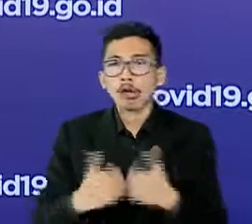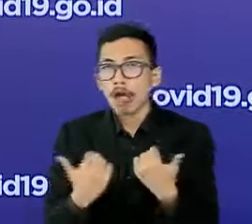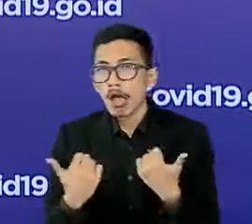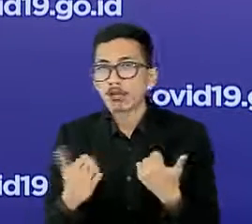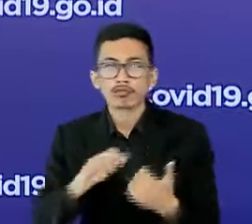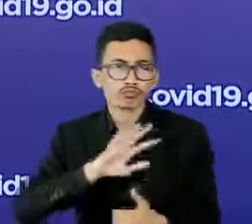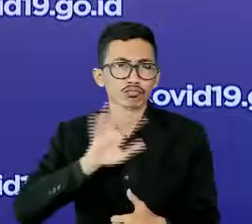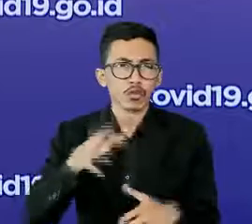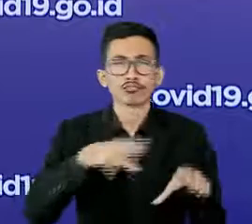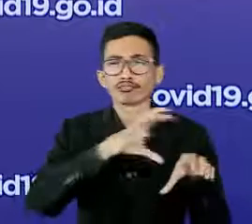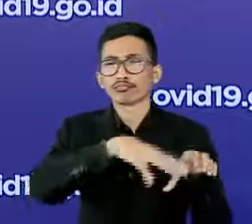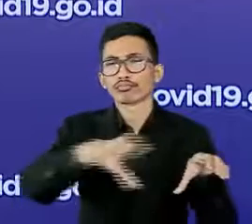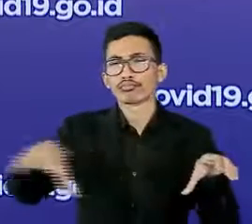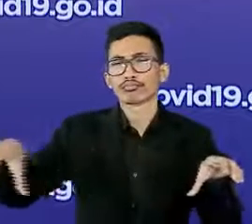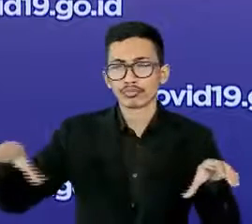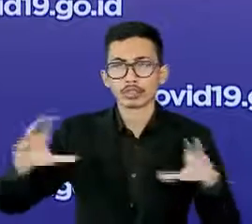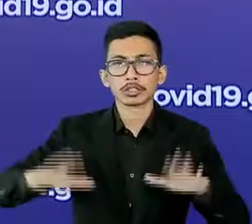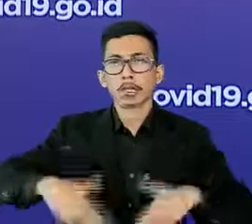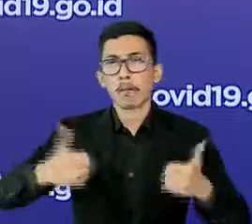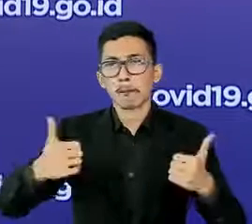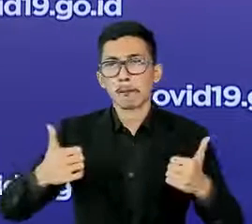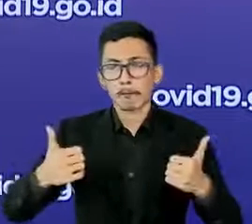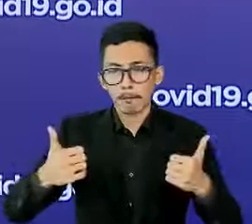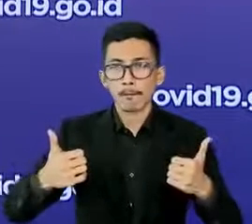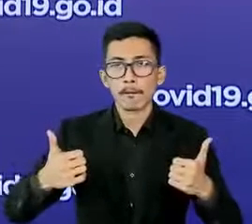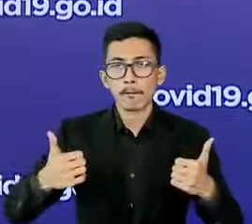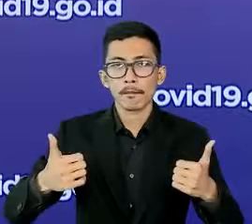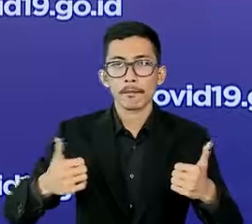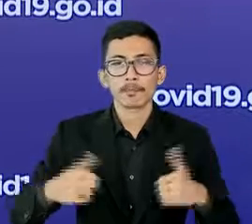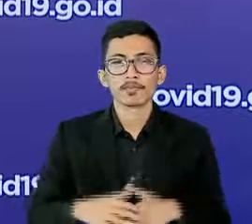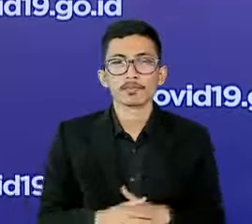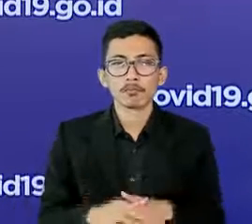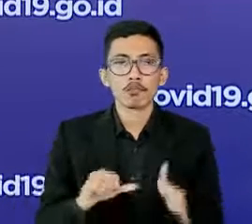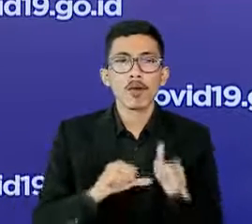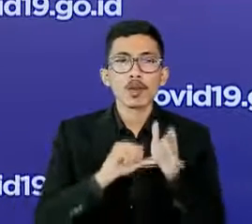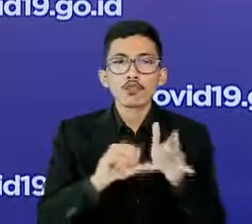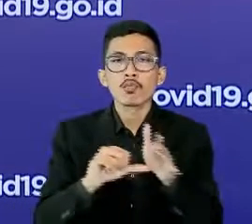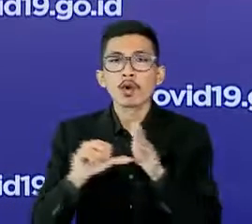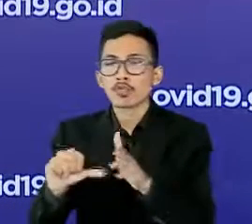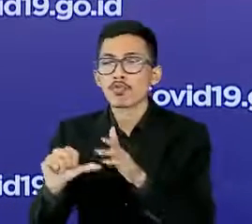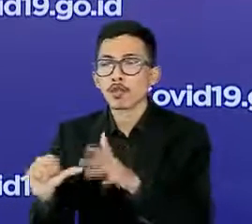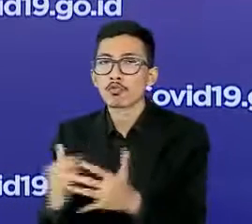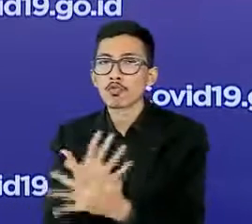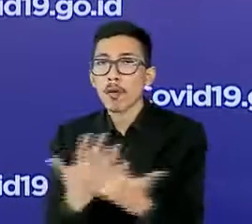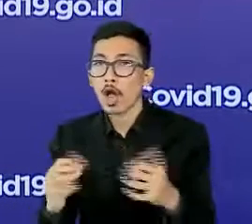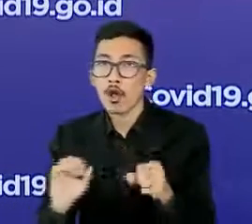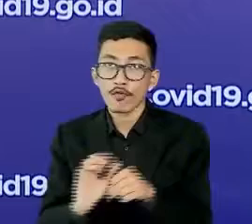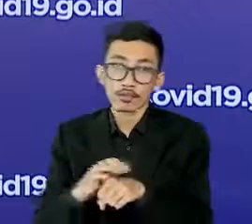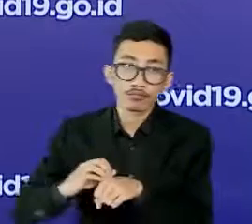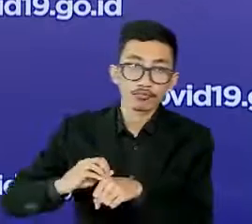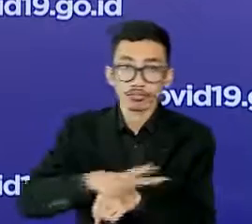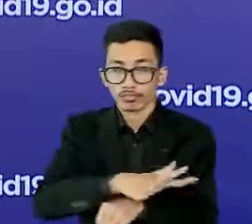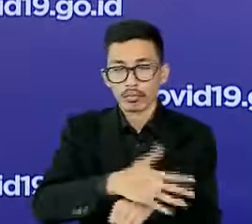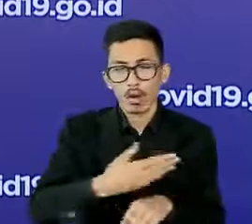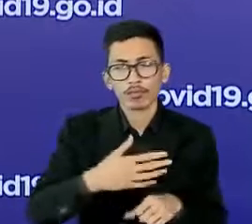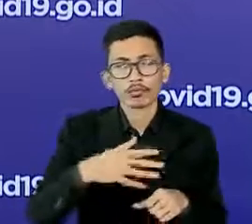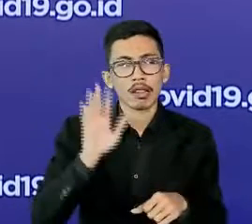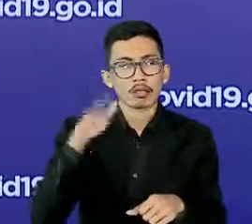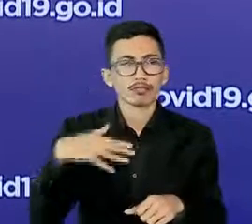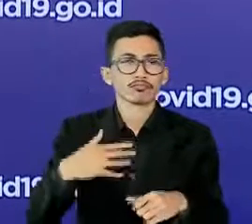dengan haiso there's other yang siap Ipung masyarakat yang terpapar dalam kondisi